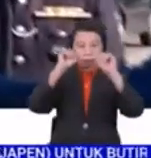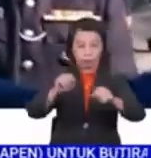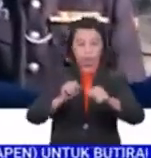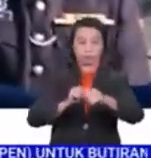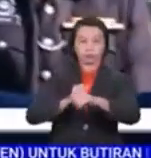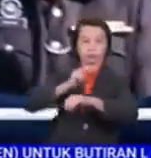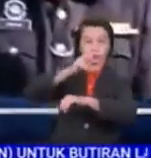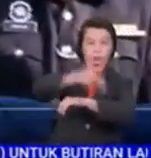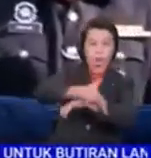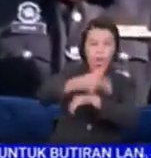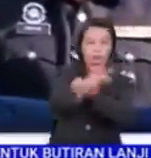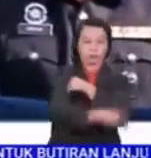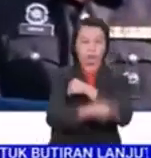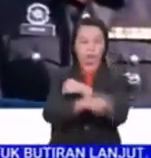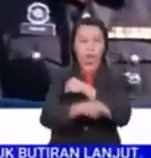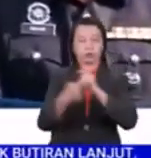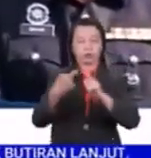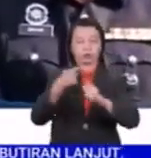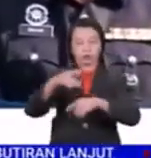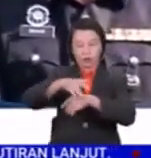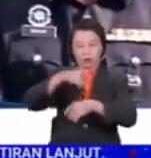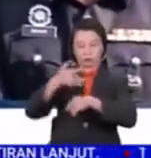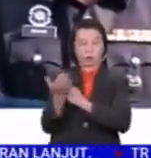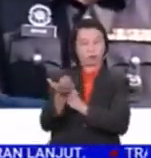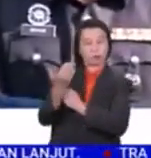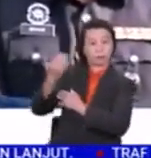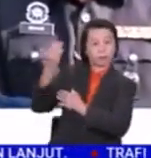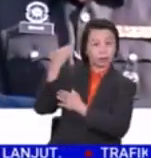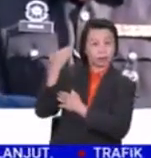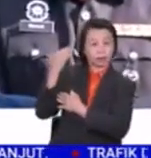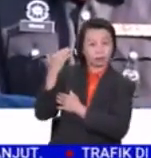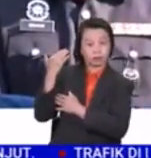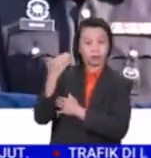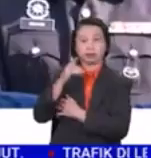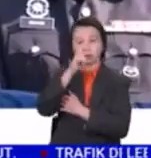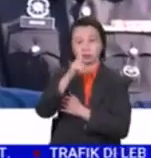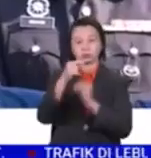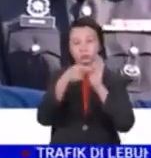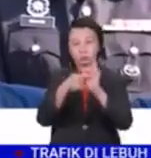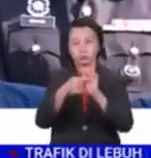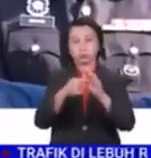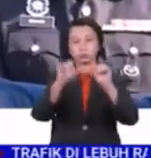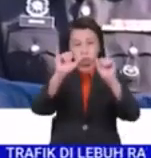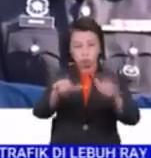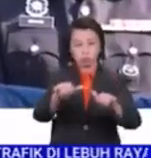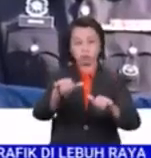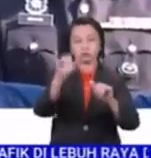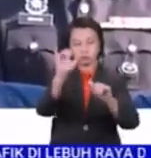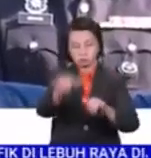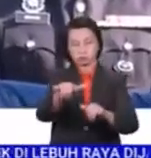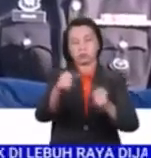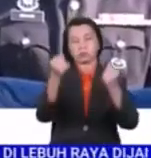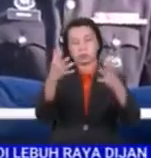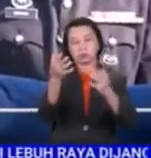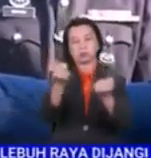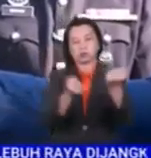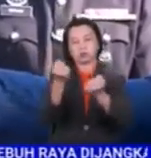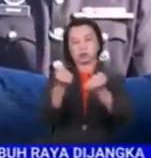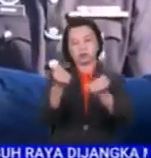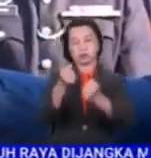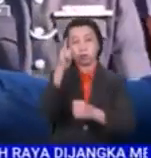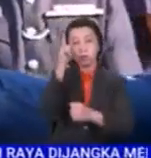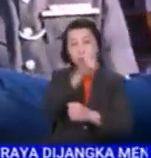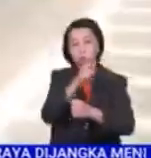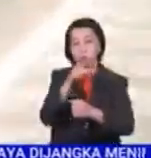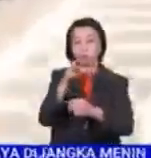negeri Hai ada pada awal pagi tadi memang menunjukkan peningkatan yang yang